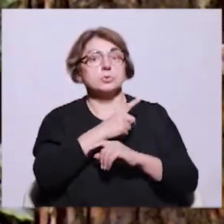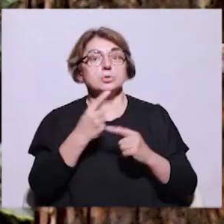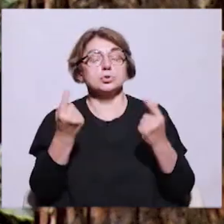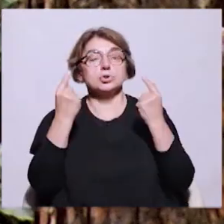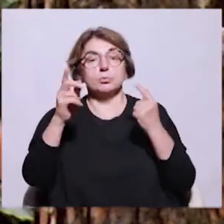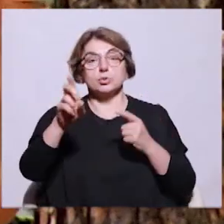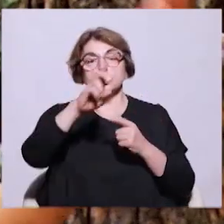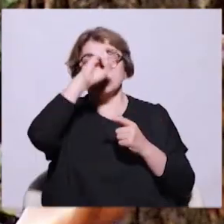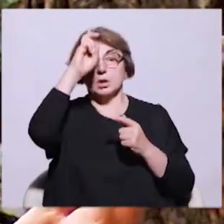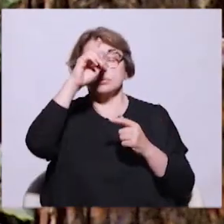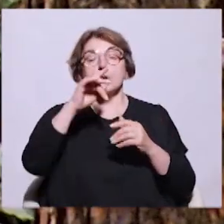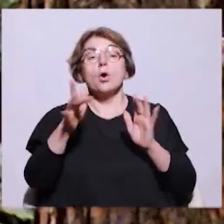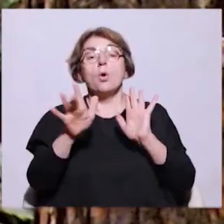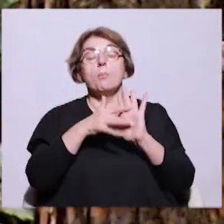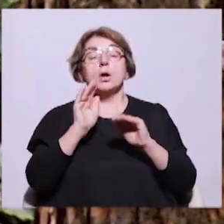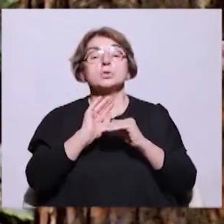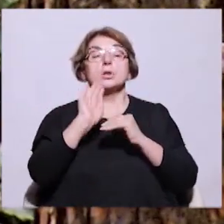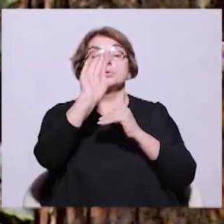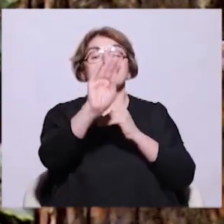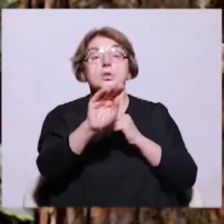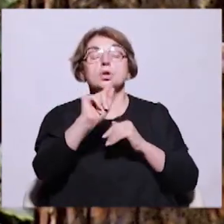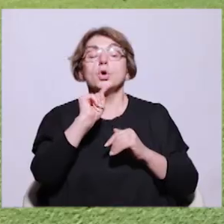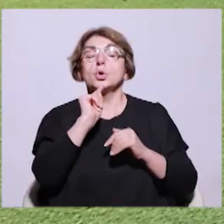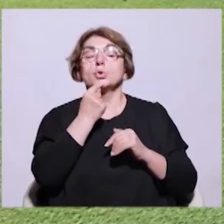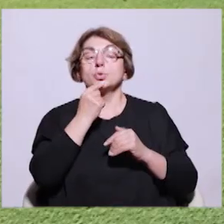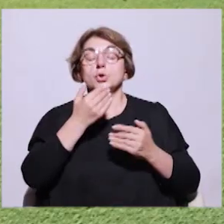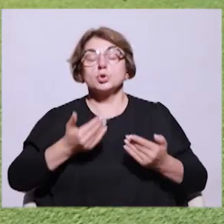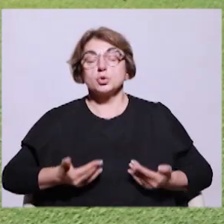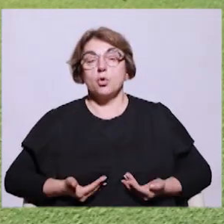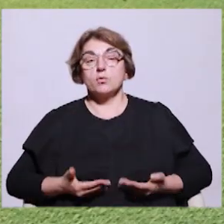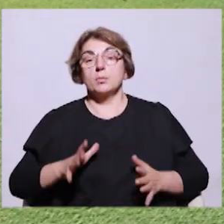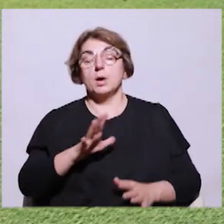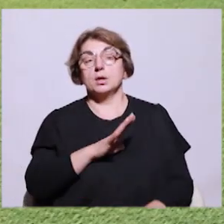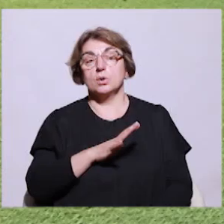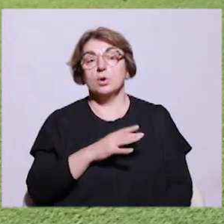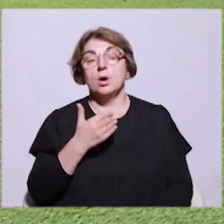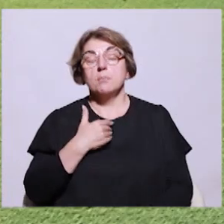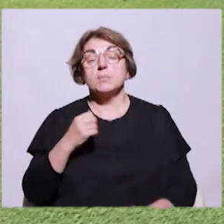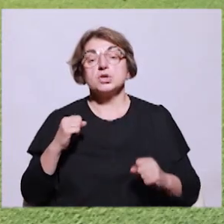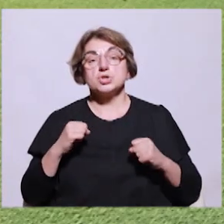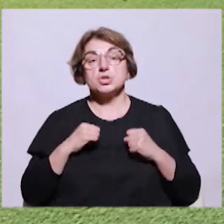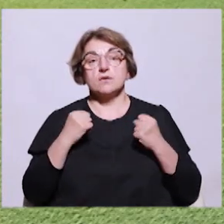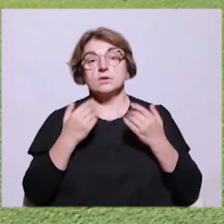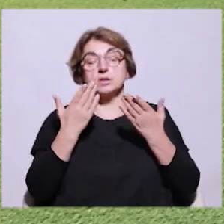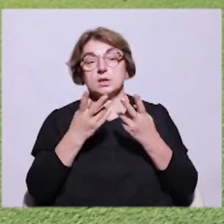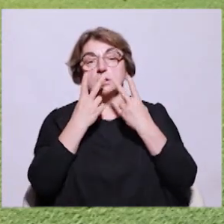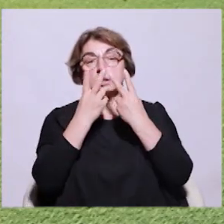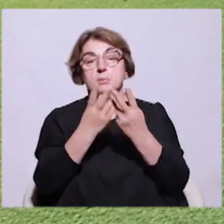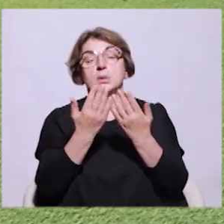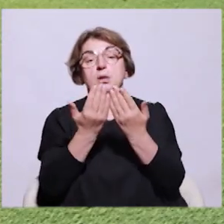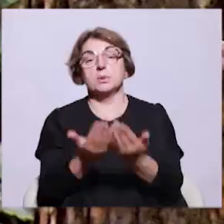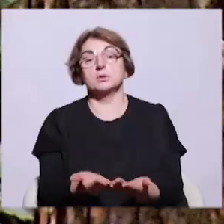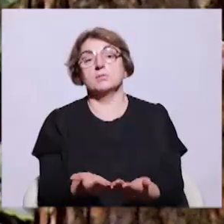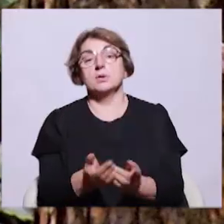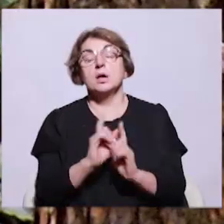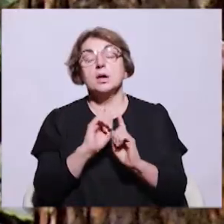იმპერია და ფანჯრებს იქით მაინც რთული ცხოვრება მიდიოდა. მე შევეცადე, რომ დამენახებინა